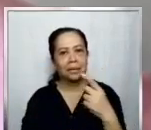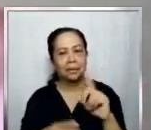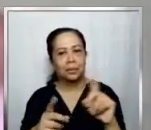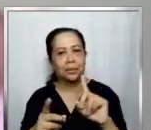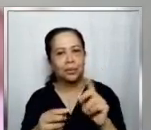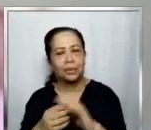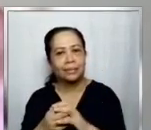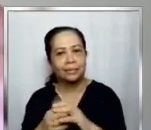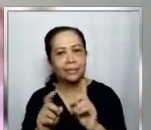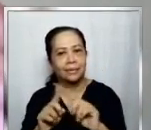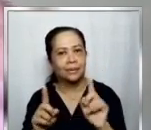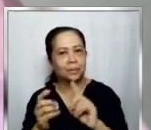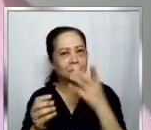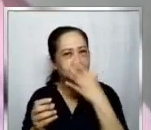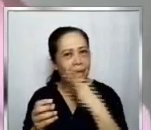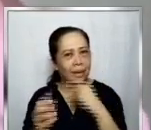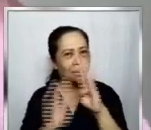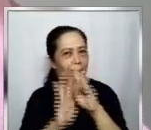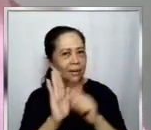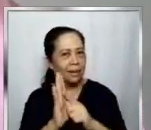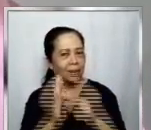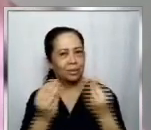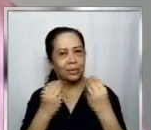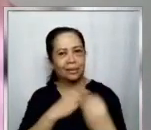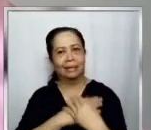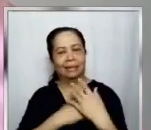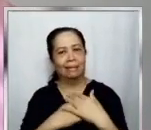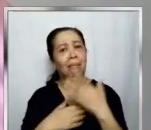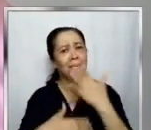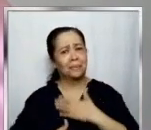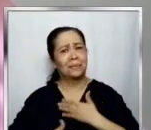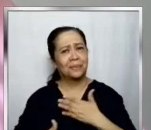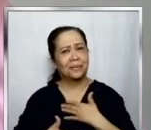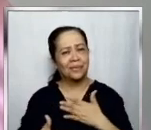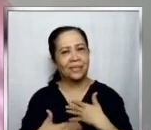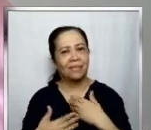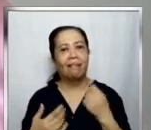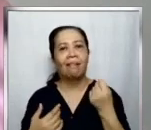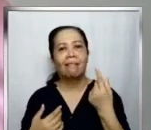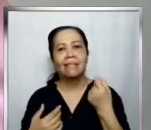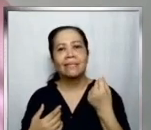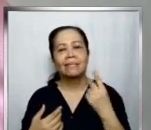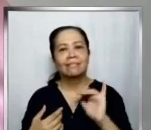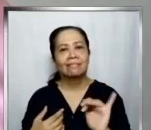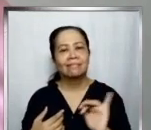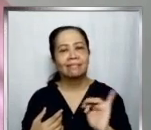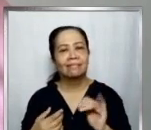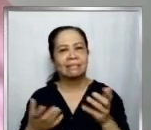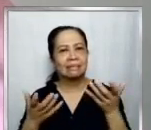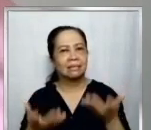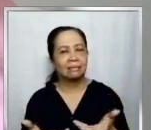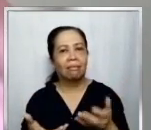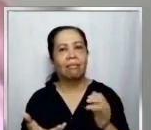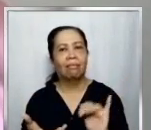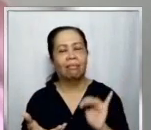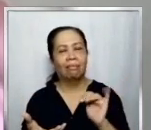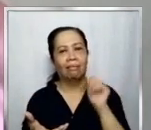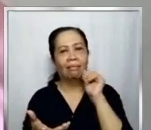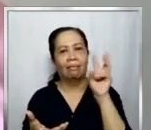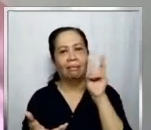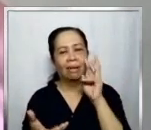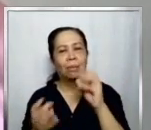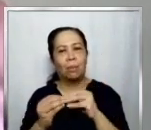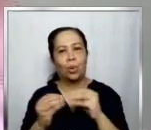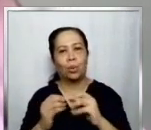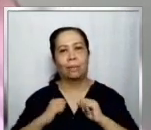maganda pa ng background. Alam, masaya siya, naintindihan ko yung bigat ng parang, mas na-appreciate ko